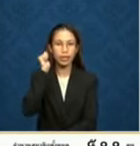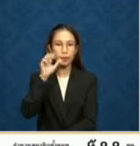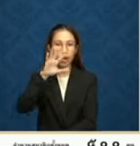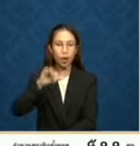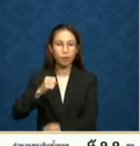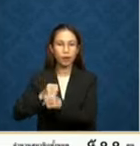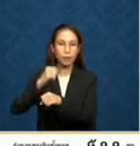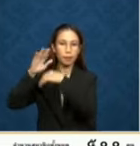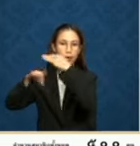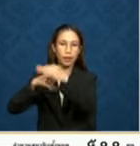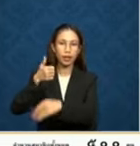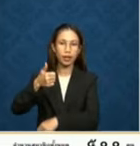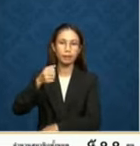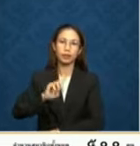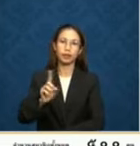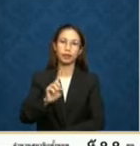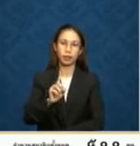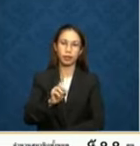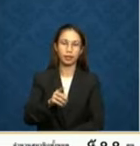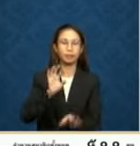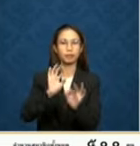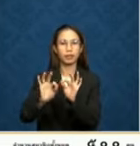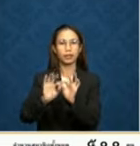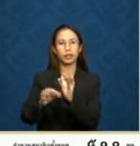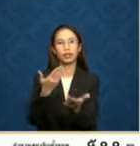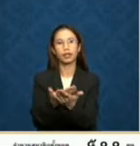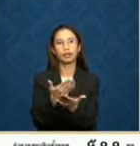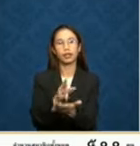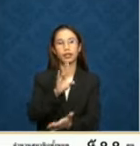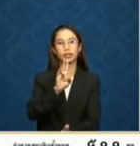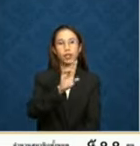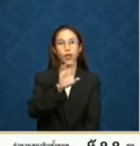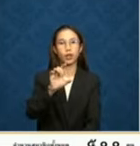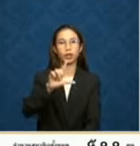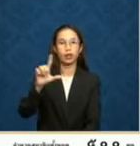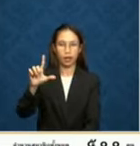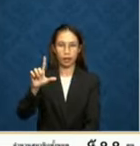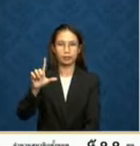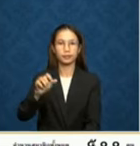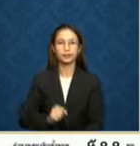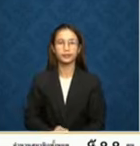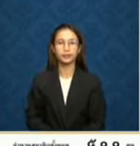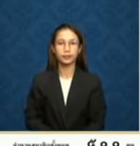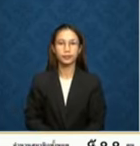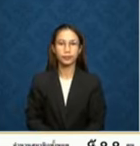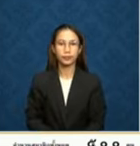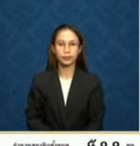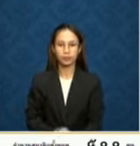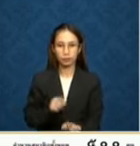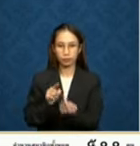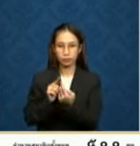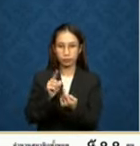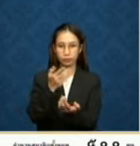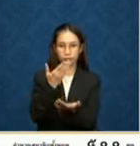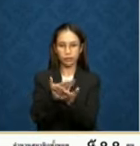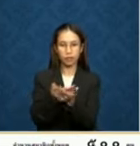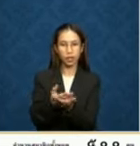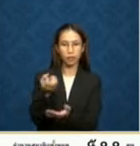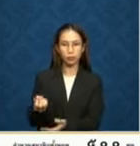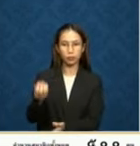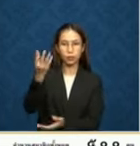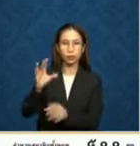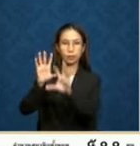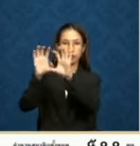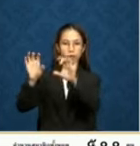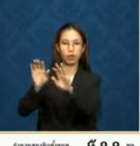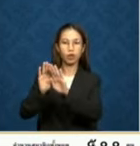หรอไม่แล้วกอาจจะประหยดงบประมาณ 700 ลานบาทในกอนแรกได้อีกด้วยส่ใเรื่องคราวครัเร่งกำหนด